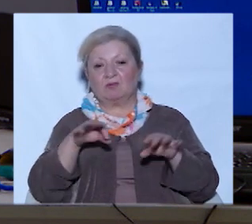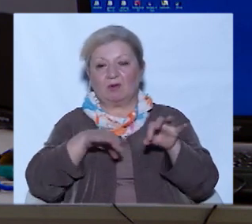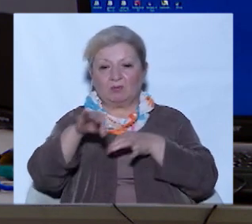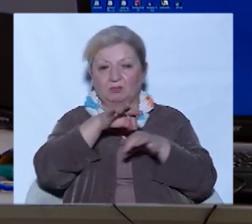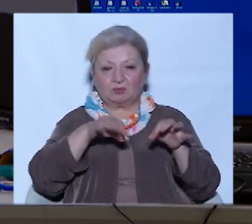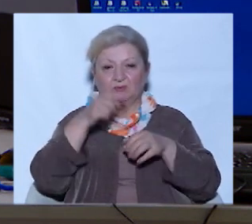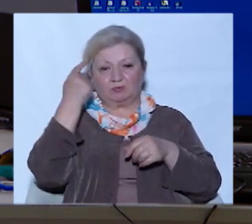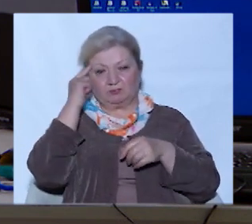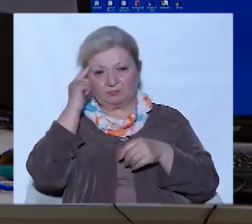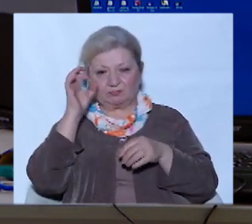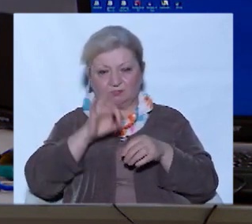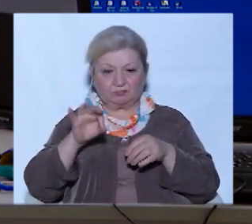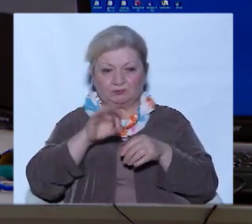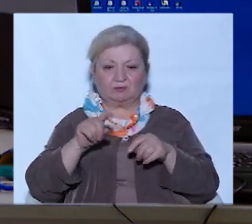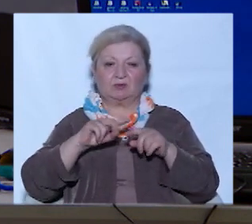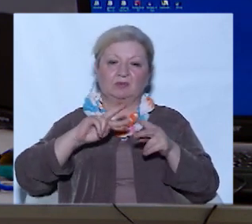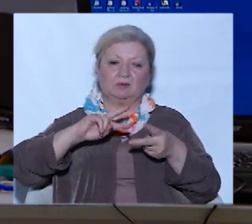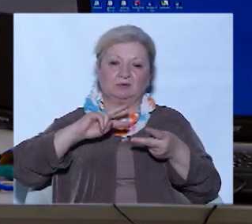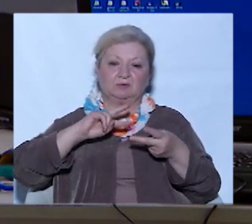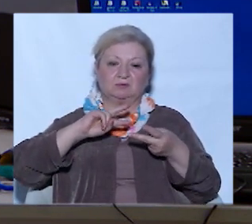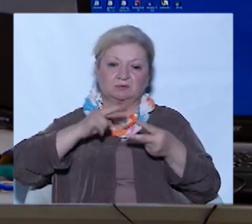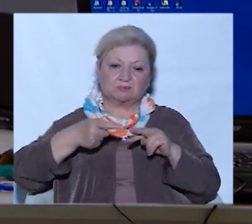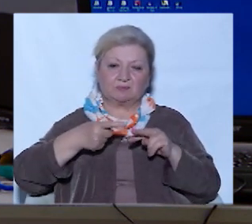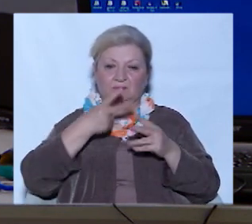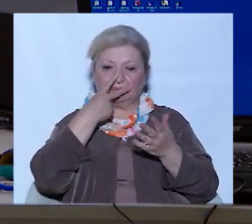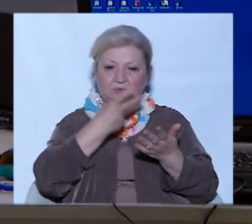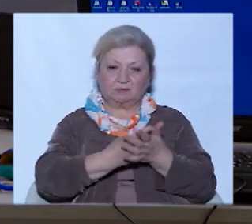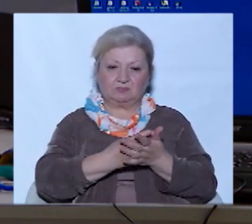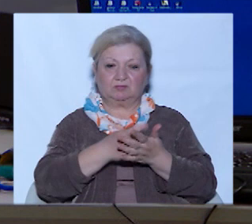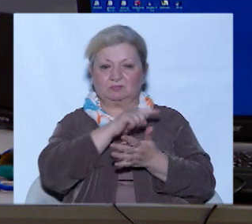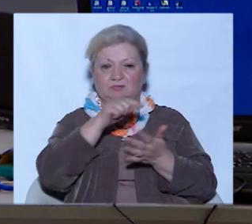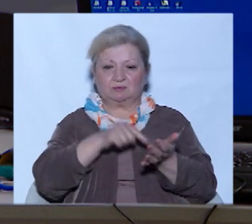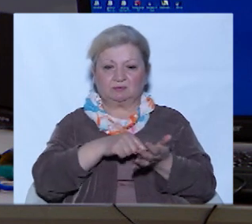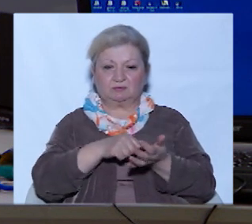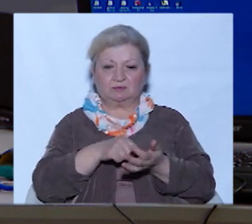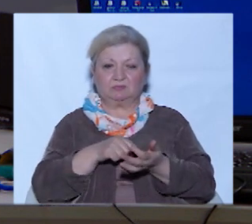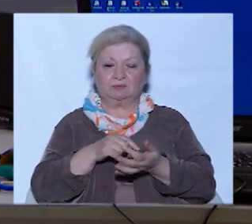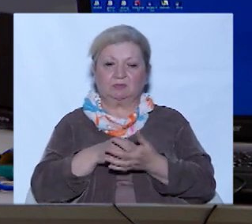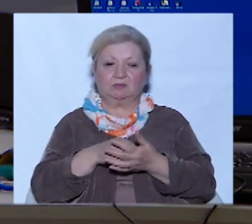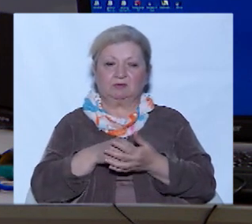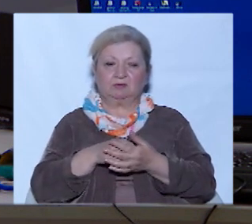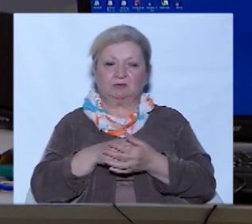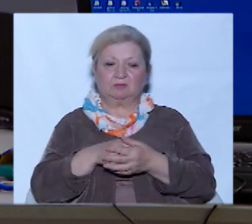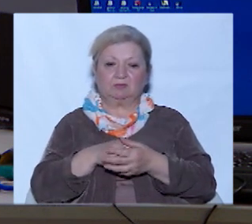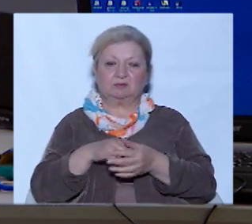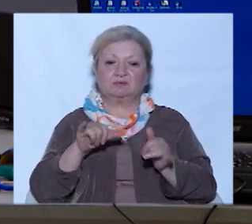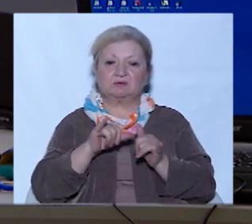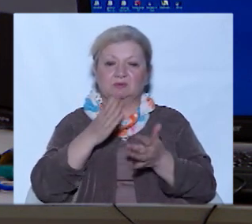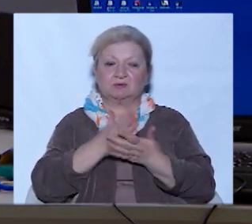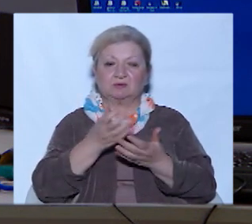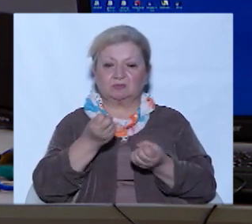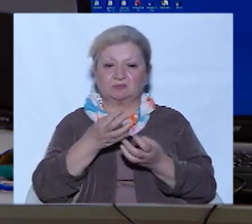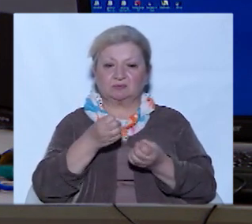სხვა პროექტებზეც ვიფიქროთ, სხვანაირად განვიხილოთ ეს საკითხი. სად არის